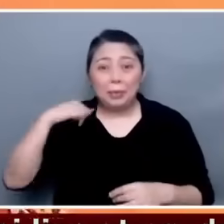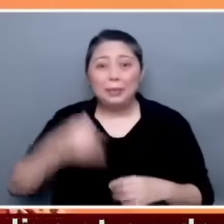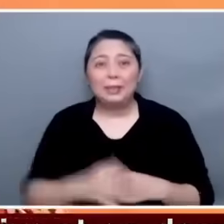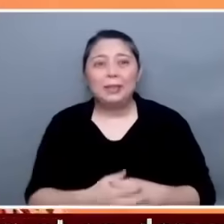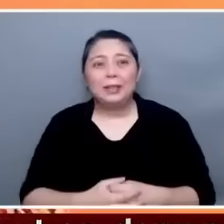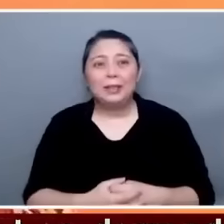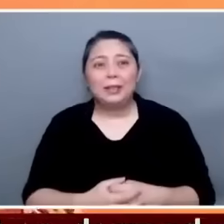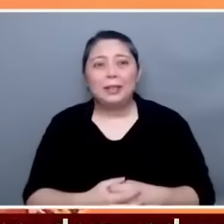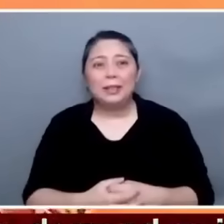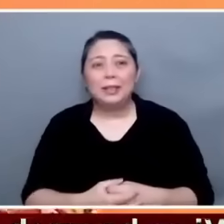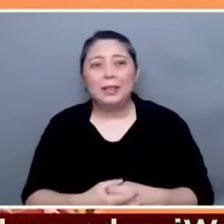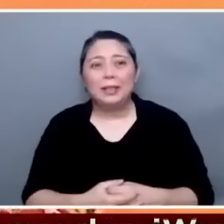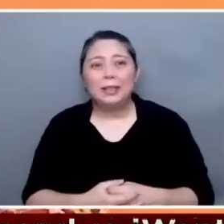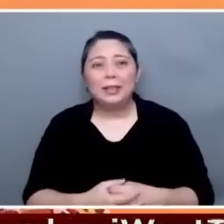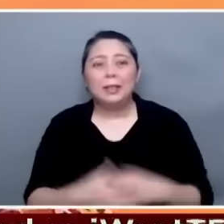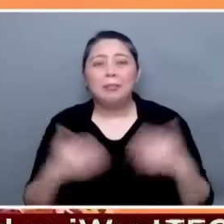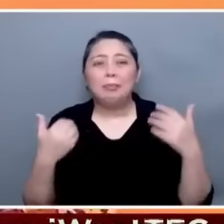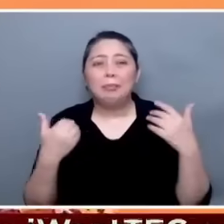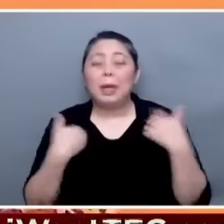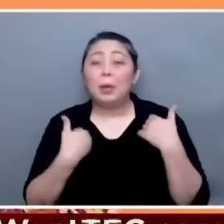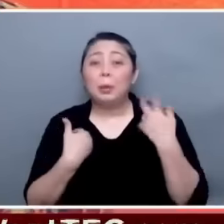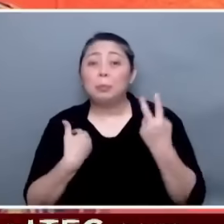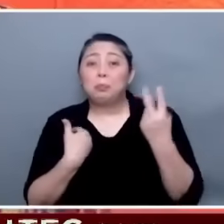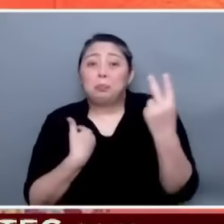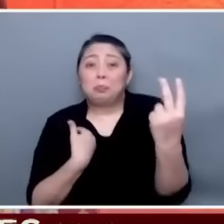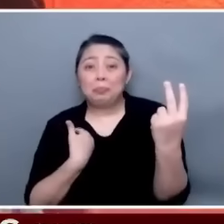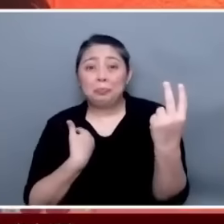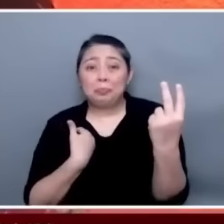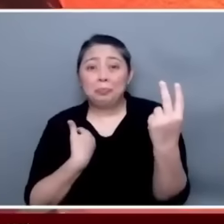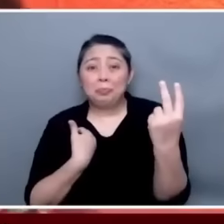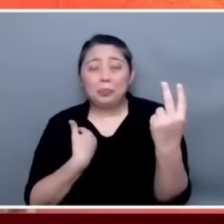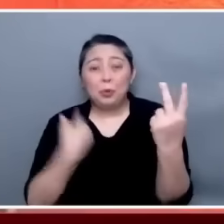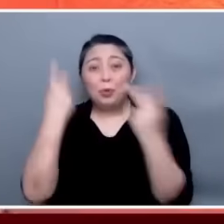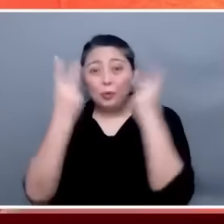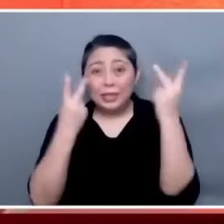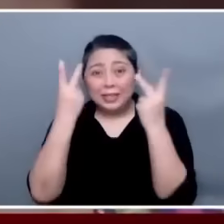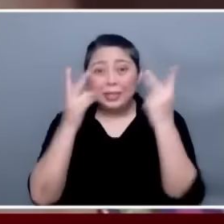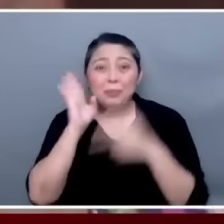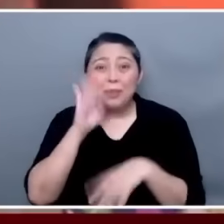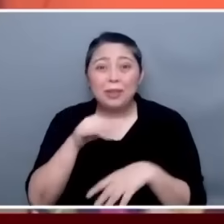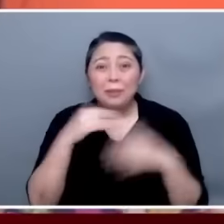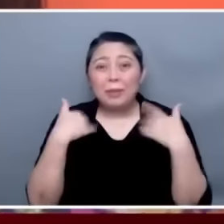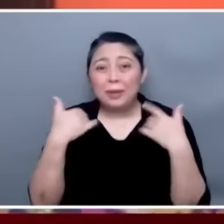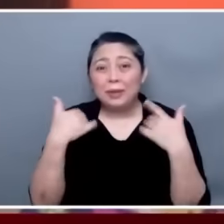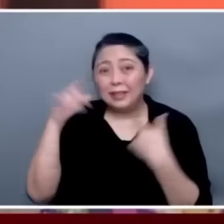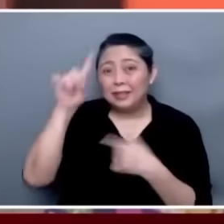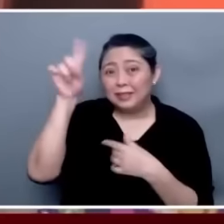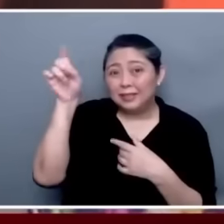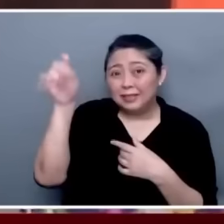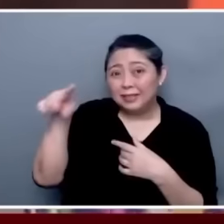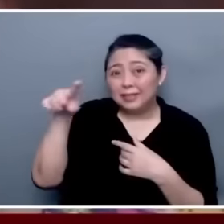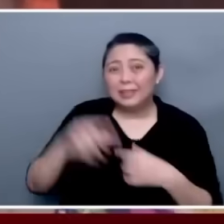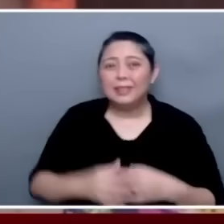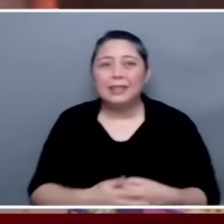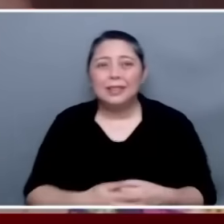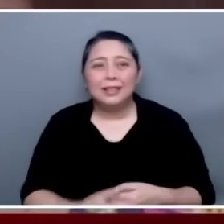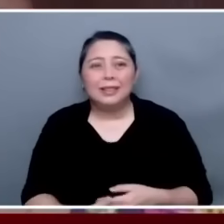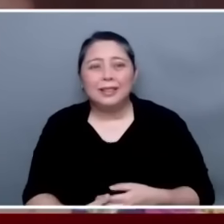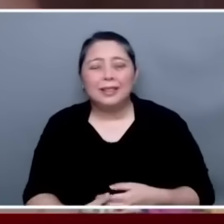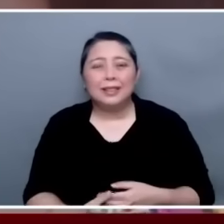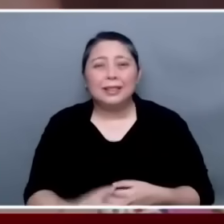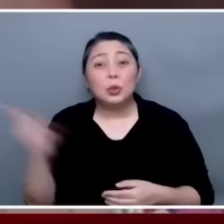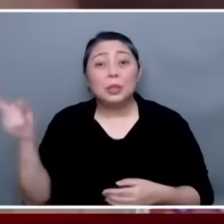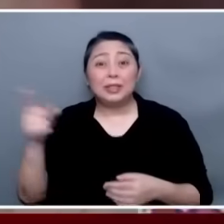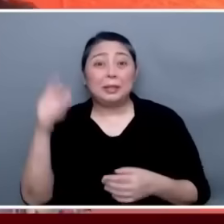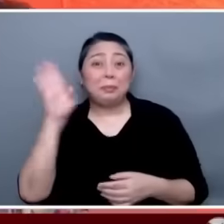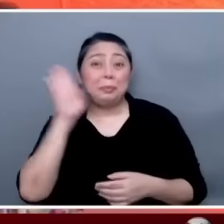may gusto kaming tanong sa inyo. Pero imbes na sila ang gulati ni Kuya, sila ang may